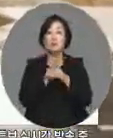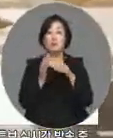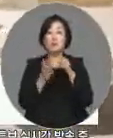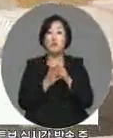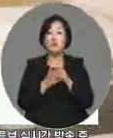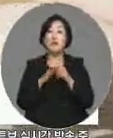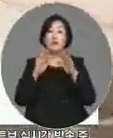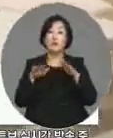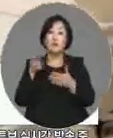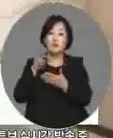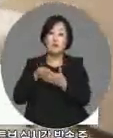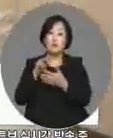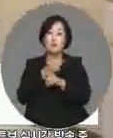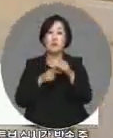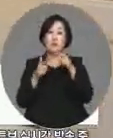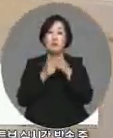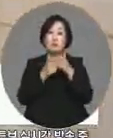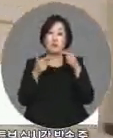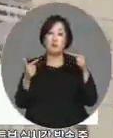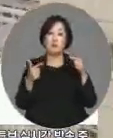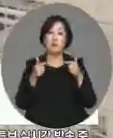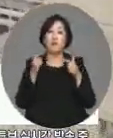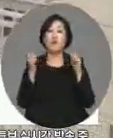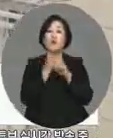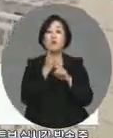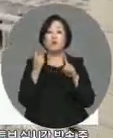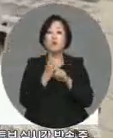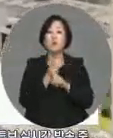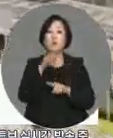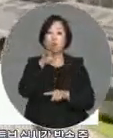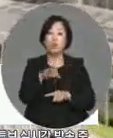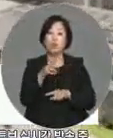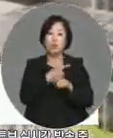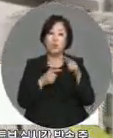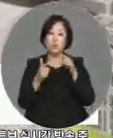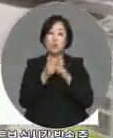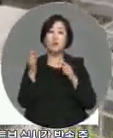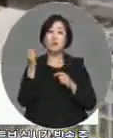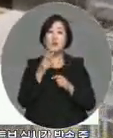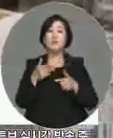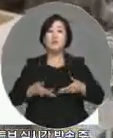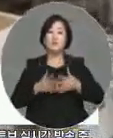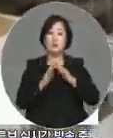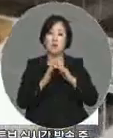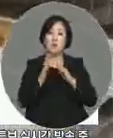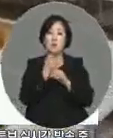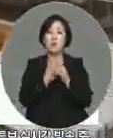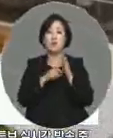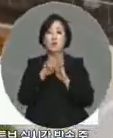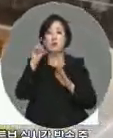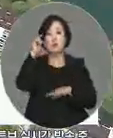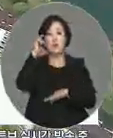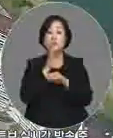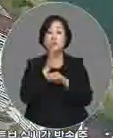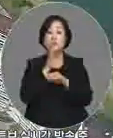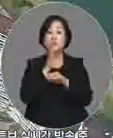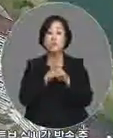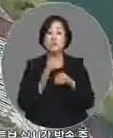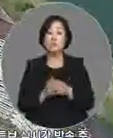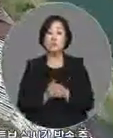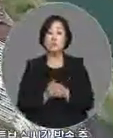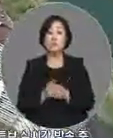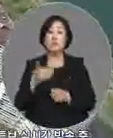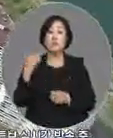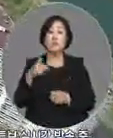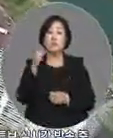센터가 좀 들어갈 수 있도록 하다 못해 치료 기능이라도 들어갈 수 있도록 협의는 좀 해야 된다고 생각을 하고 있거든요. 하지만